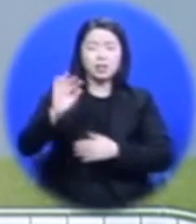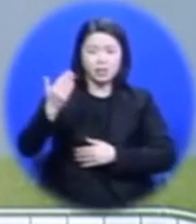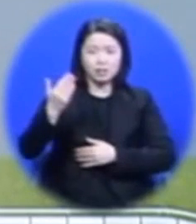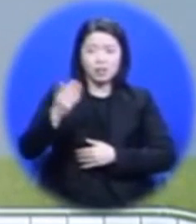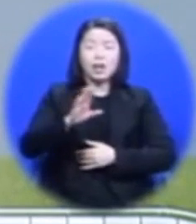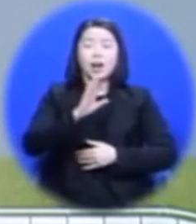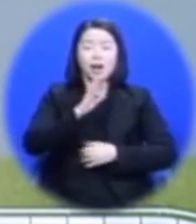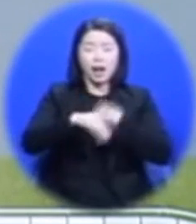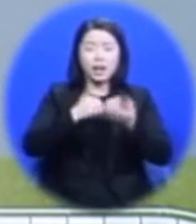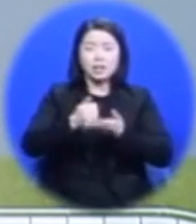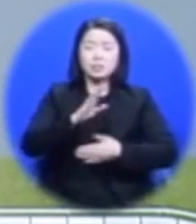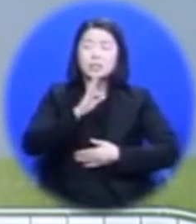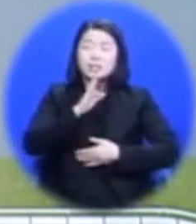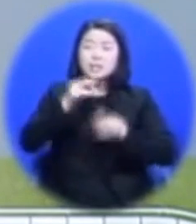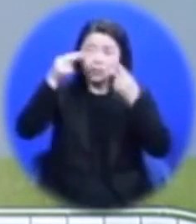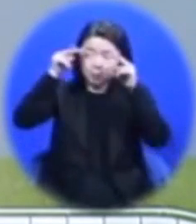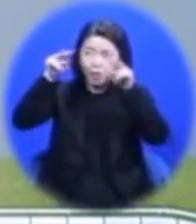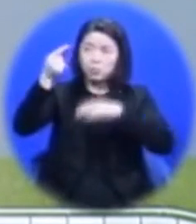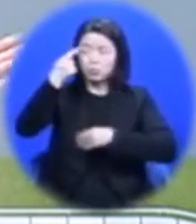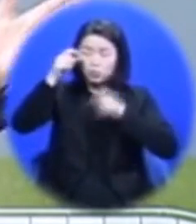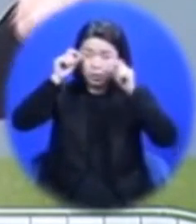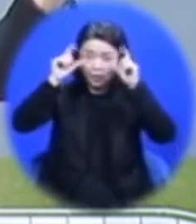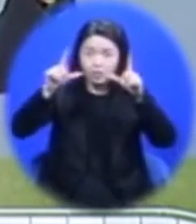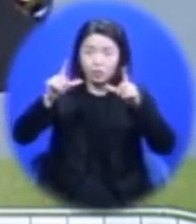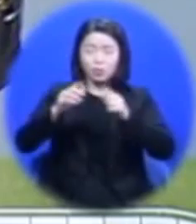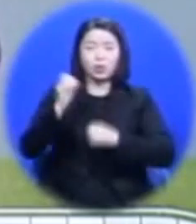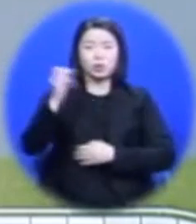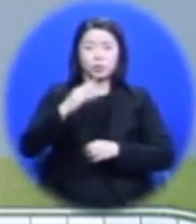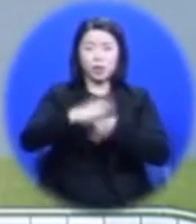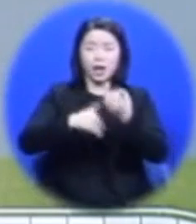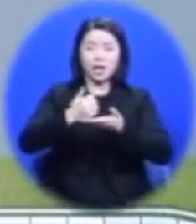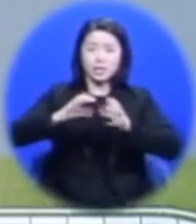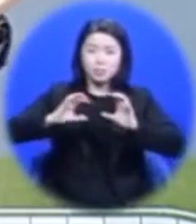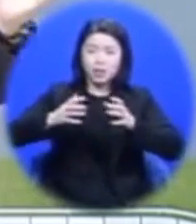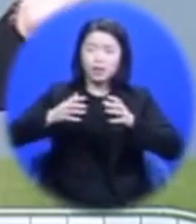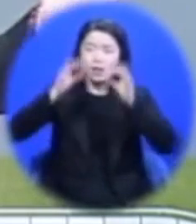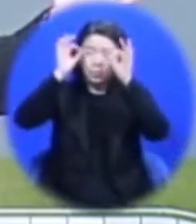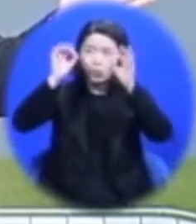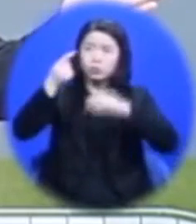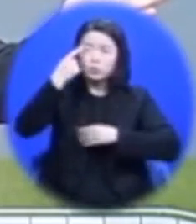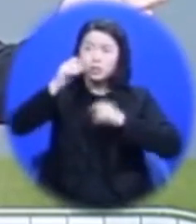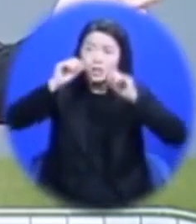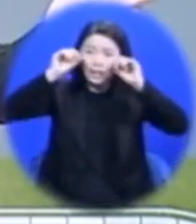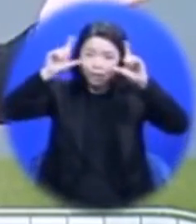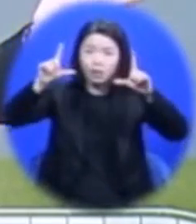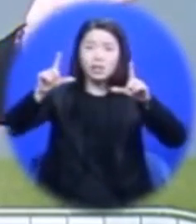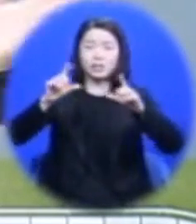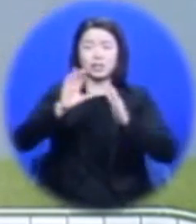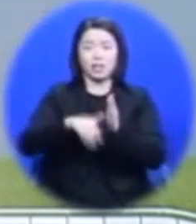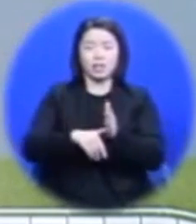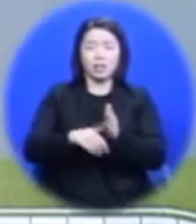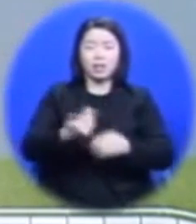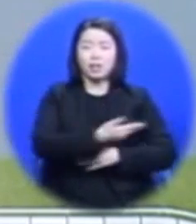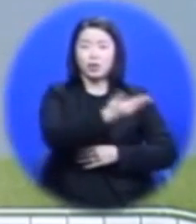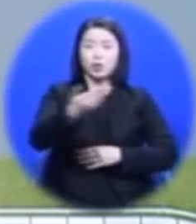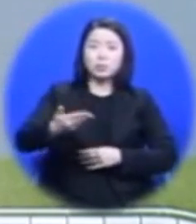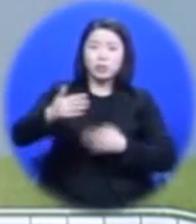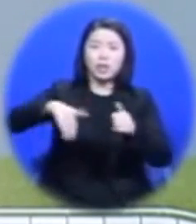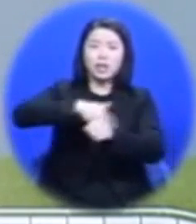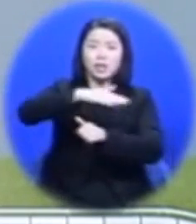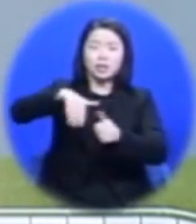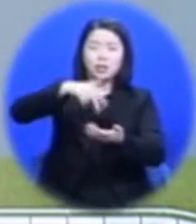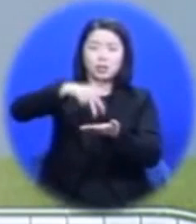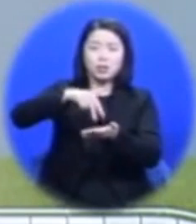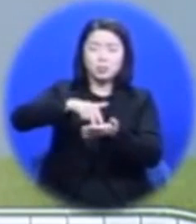정말 바라보는 눈이 뜨이고 하나님의 나라를 보는 눈이 열릴 때 여러분은 형편이